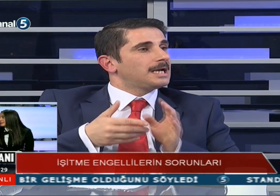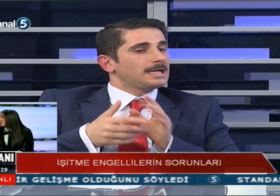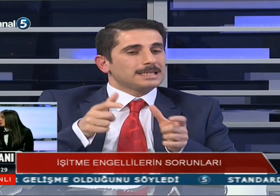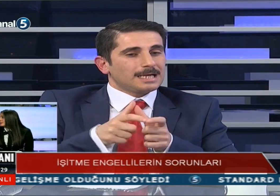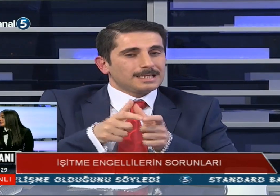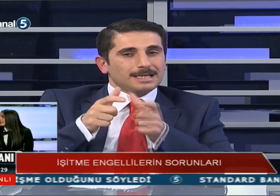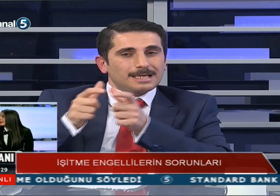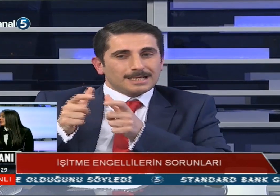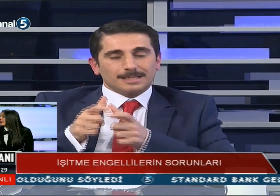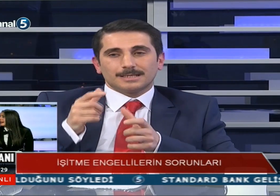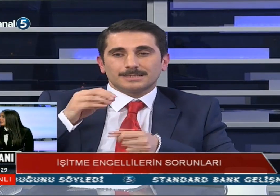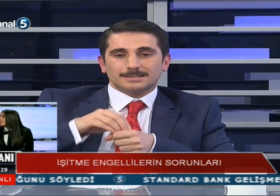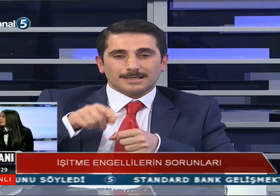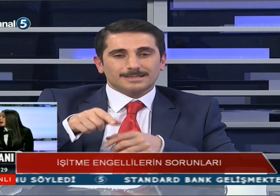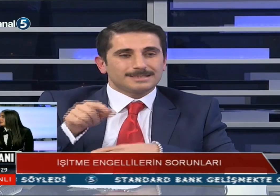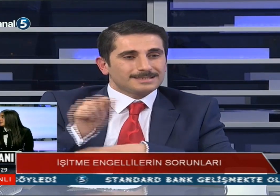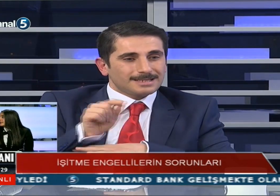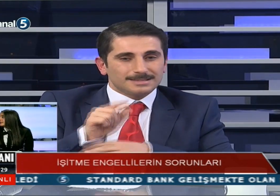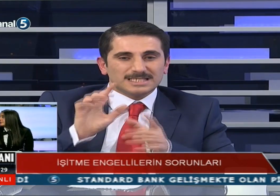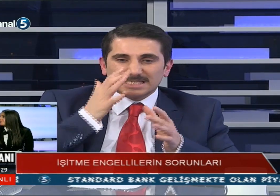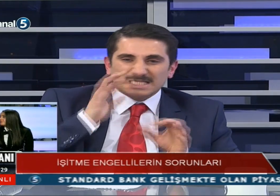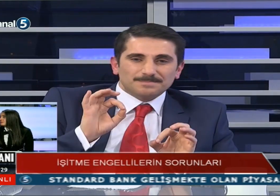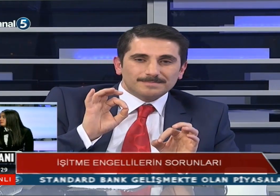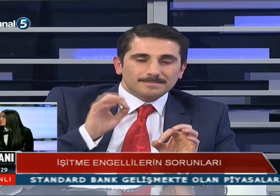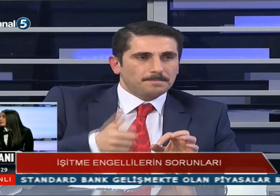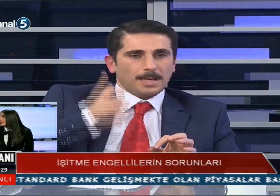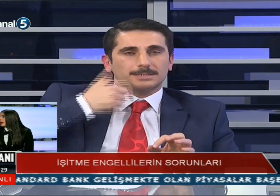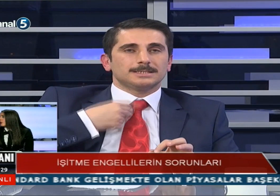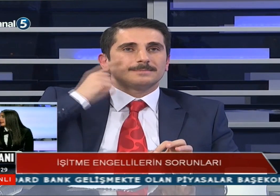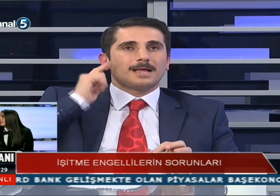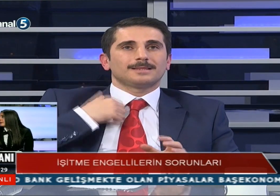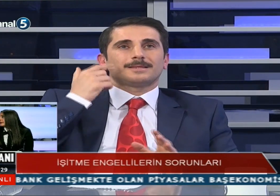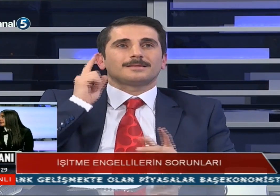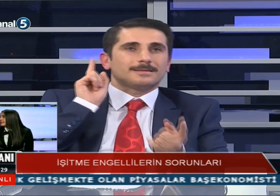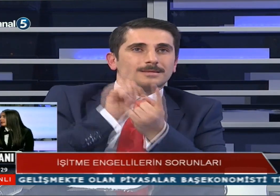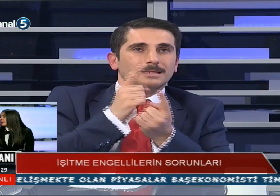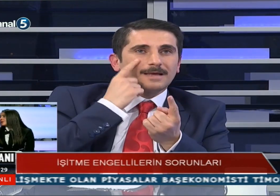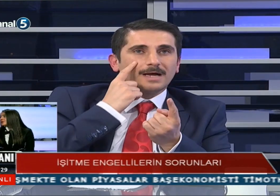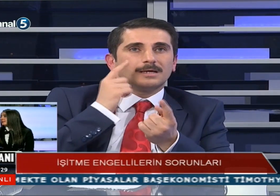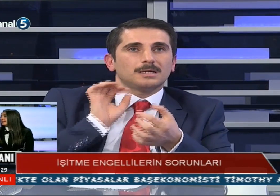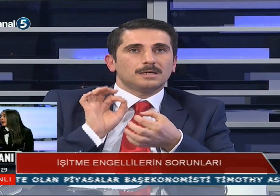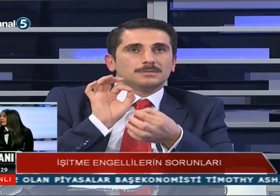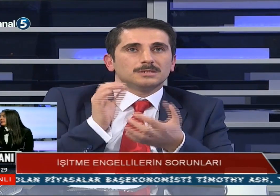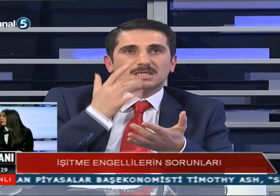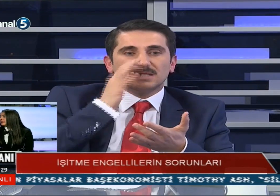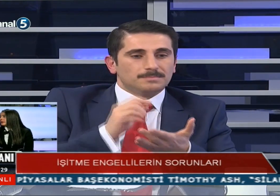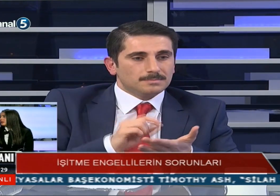tercümanları bulundurması. Yani aynı şekilde mesela örnek vermek gerekirse ben işitme